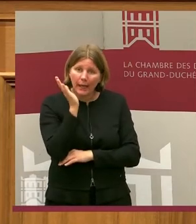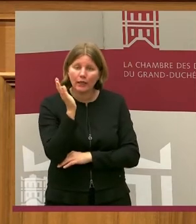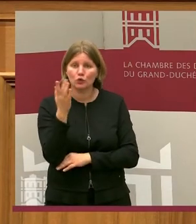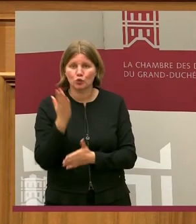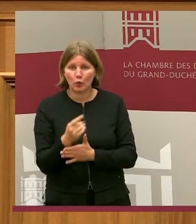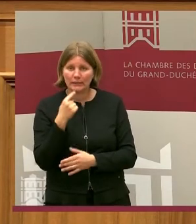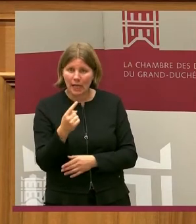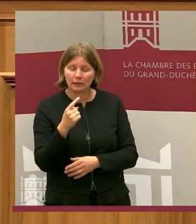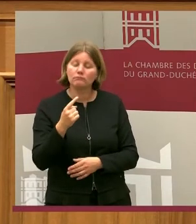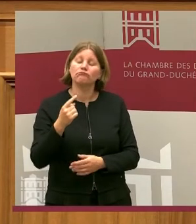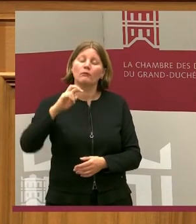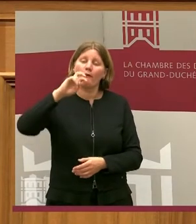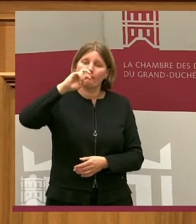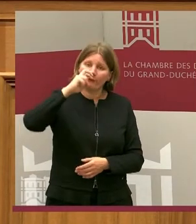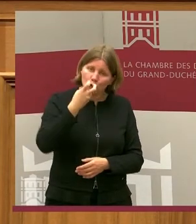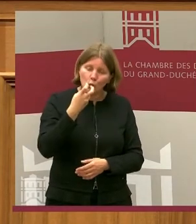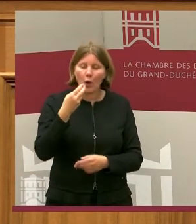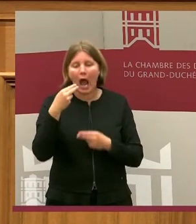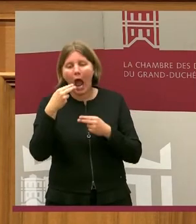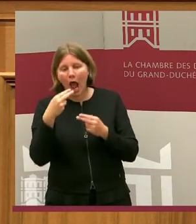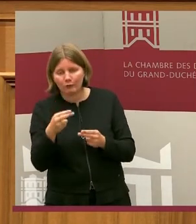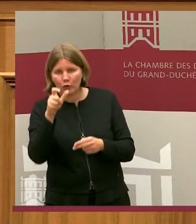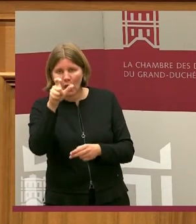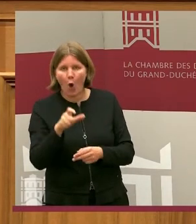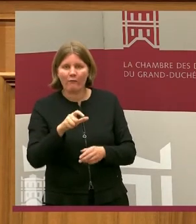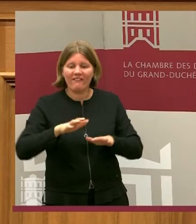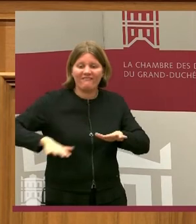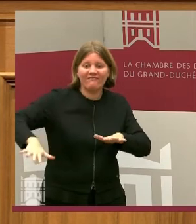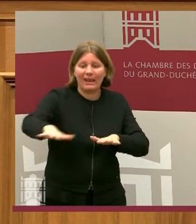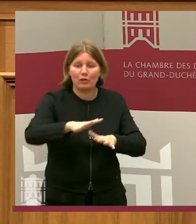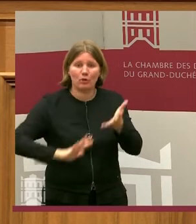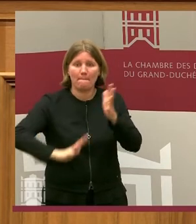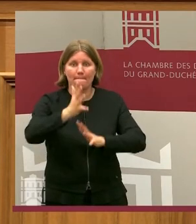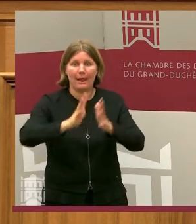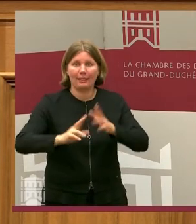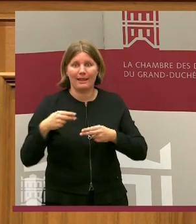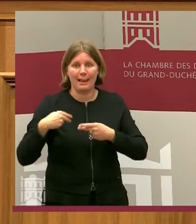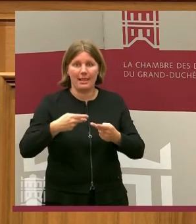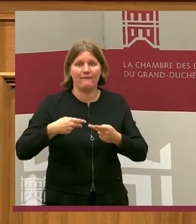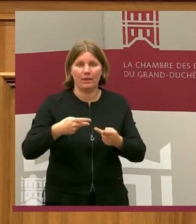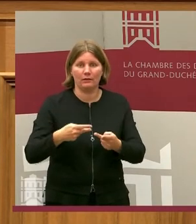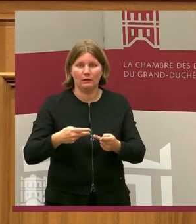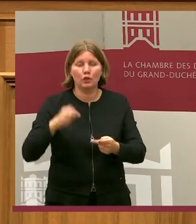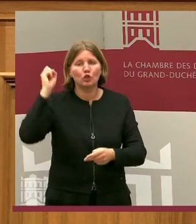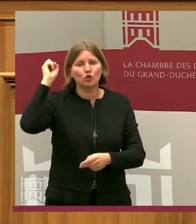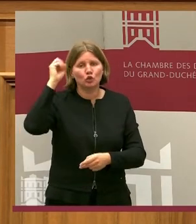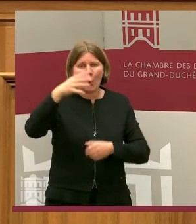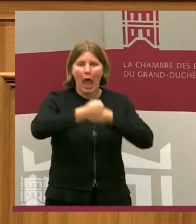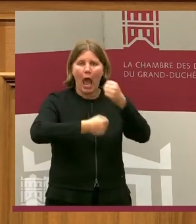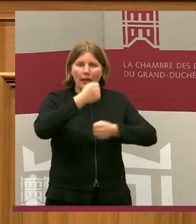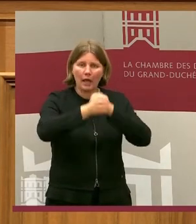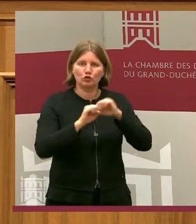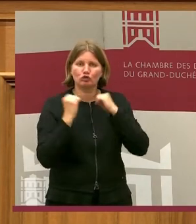der Versuch, eine Antwort auf diese Flächenbrand zu liefern. Dass Photovoltaikanlagen können vom Staat auf die